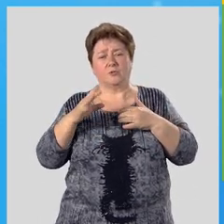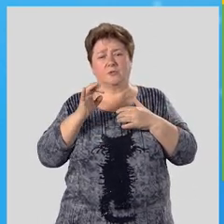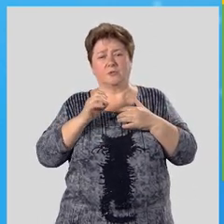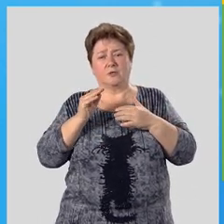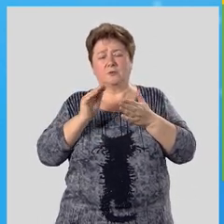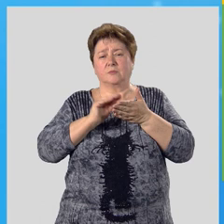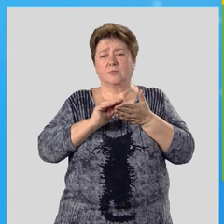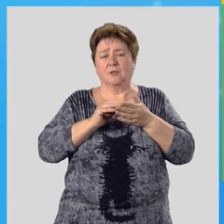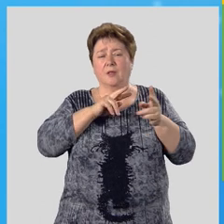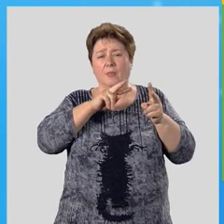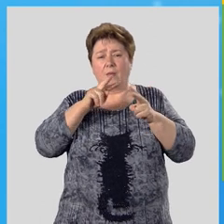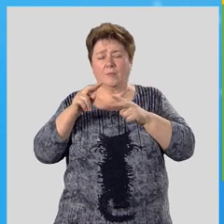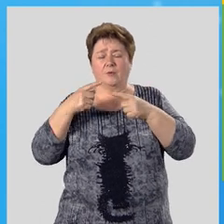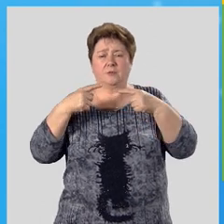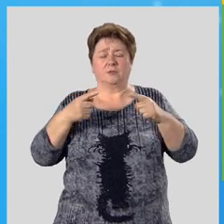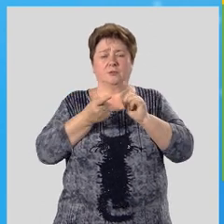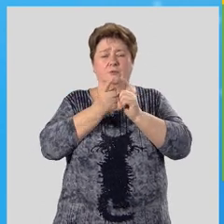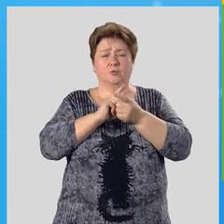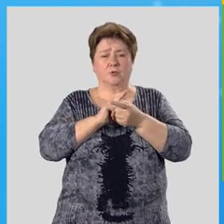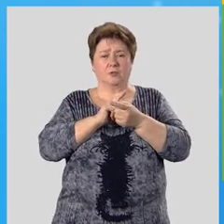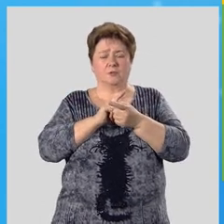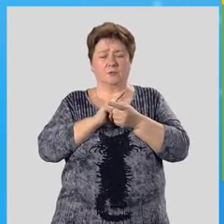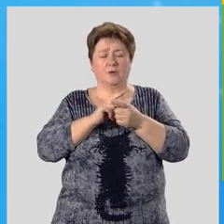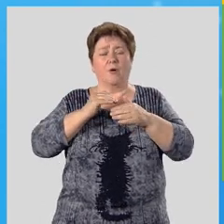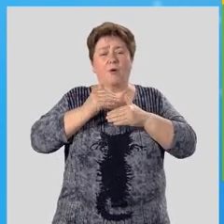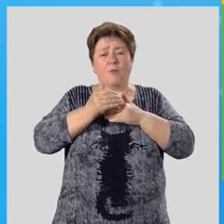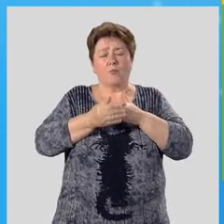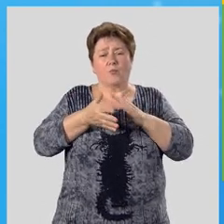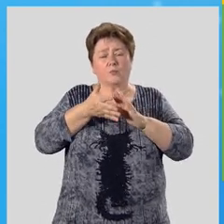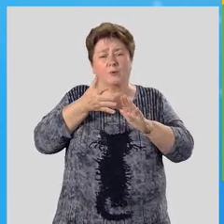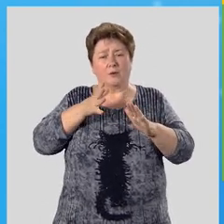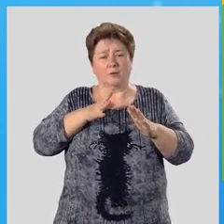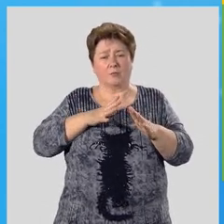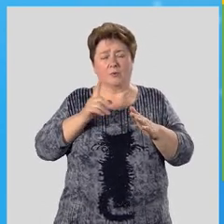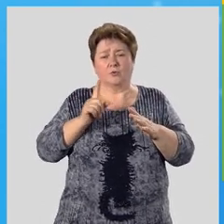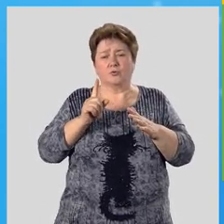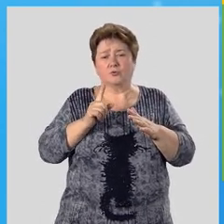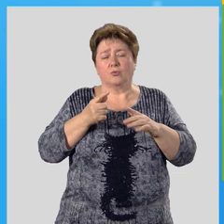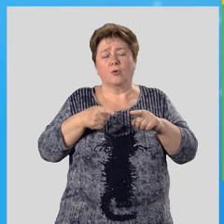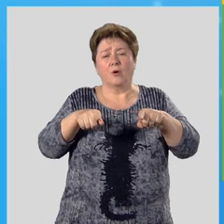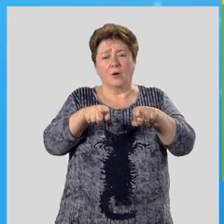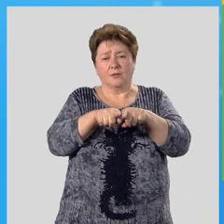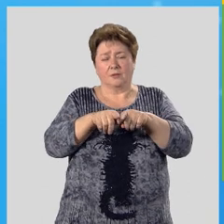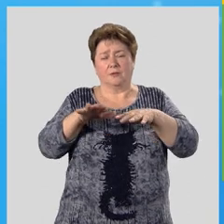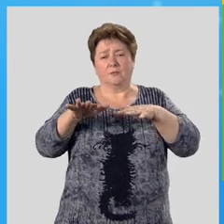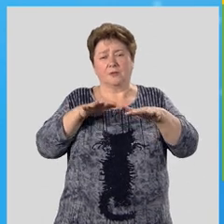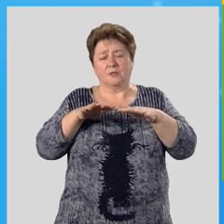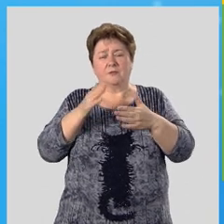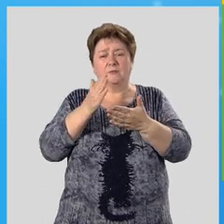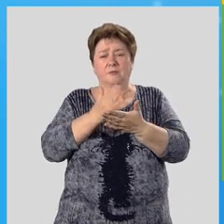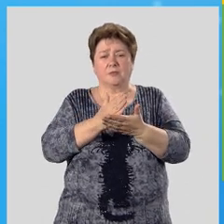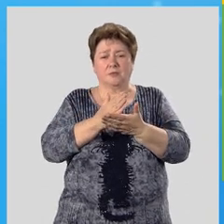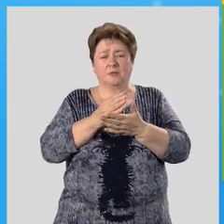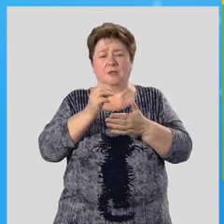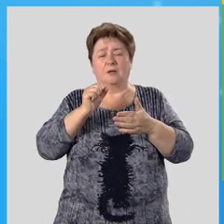чаще наблюдались различные мутации. Позже выяснилось, что таким же действием